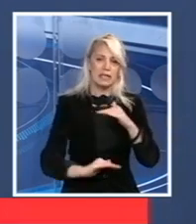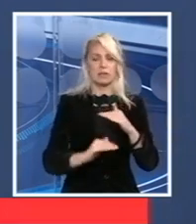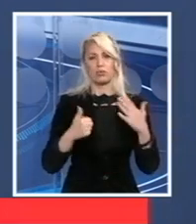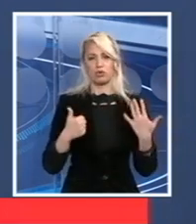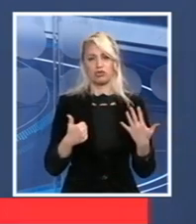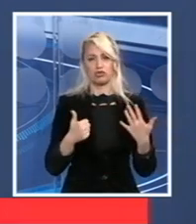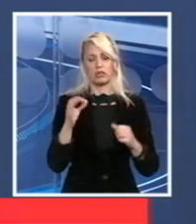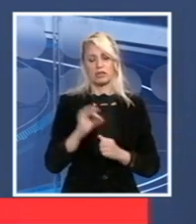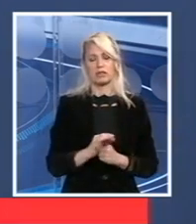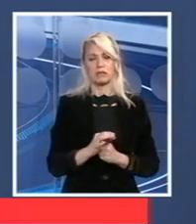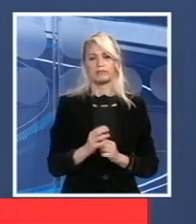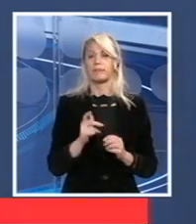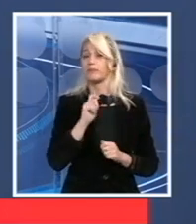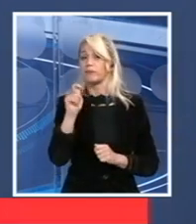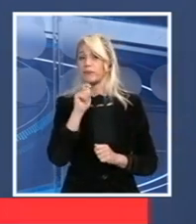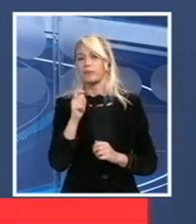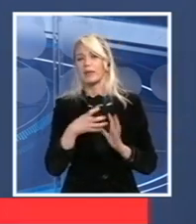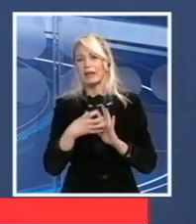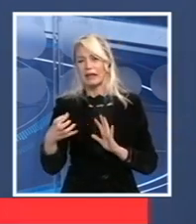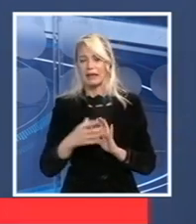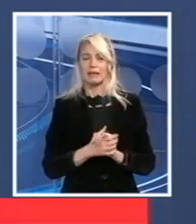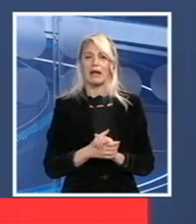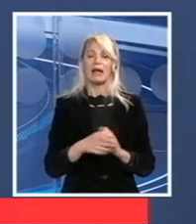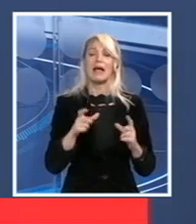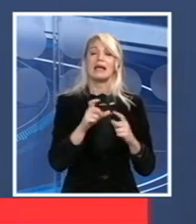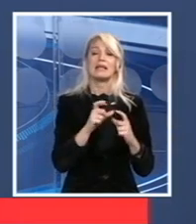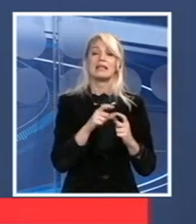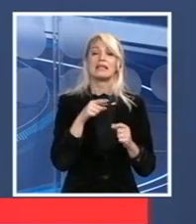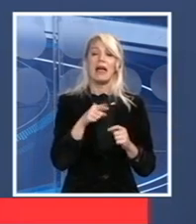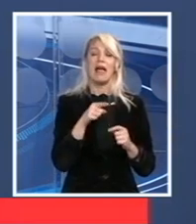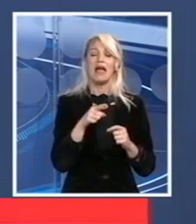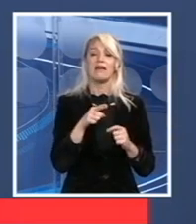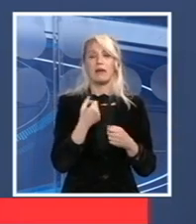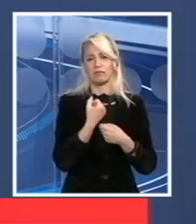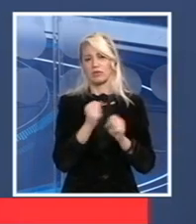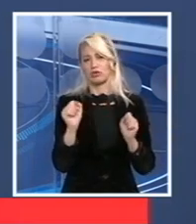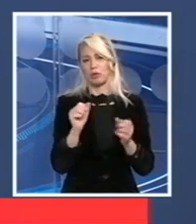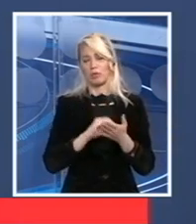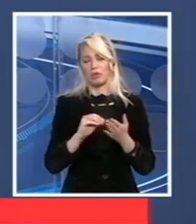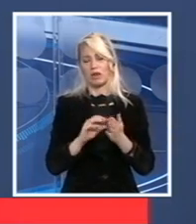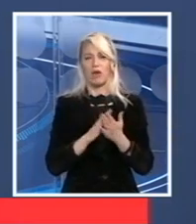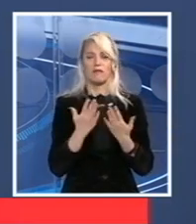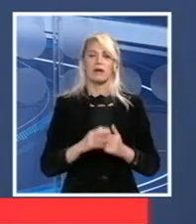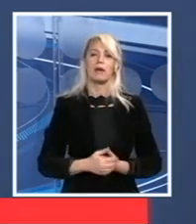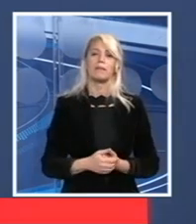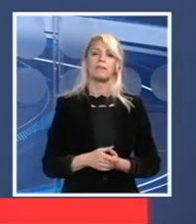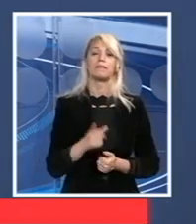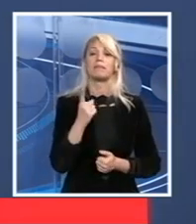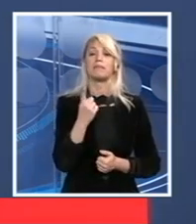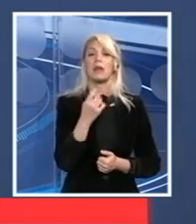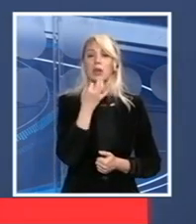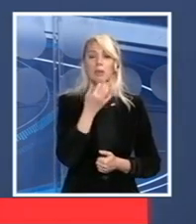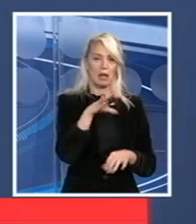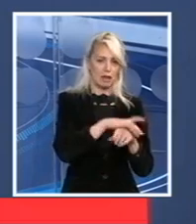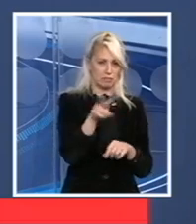Možemo dalje, Stefani, izvolite. Evo tu je mikrofon. Stefan Cvetković, freelancer. Imao bi pitanje za gospodina Kona i za doktorku